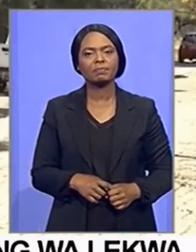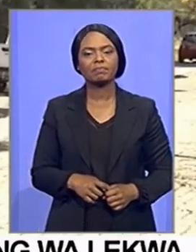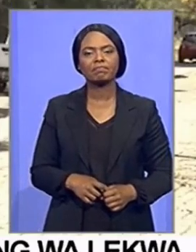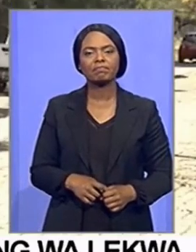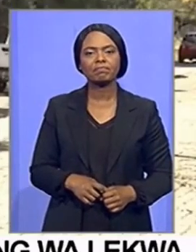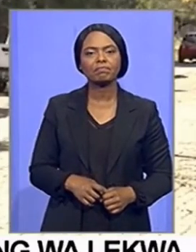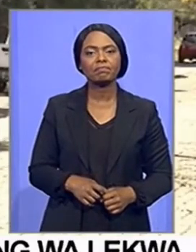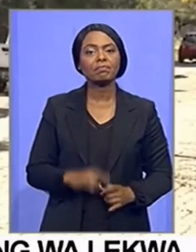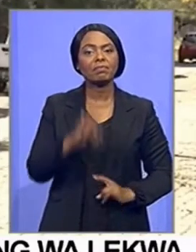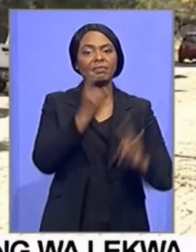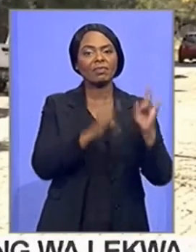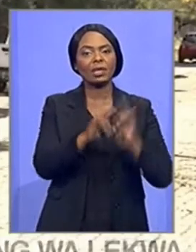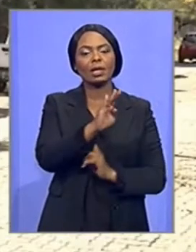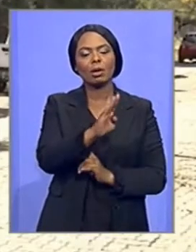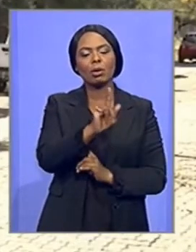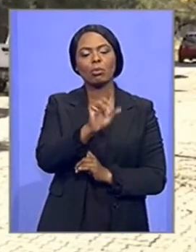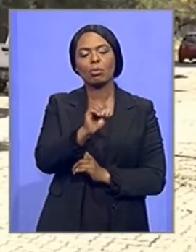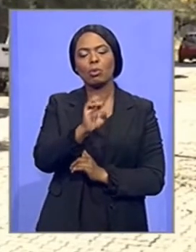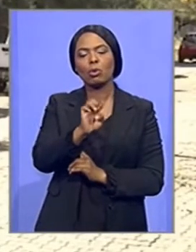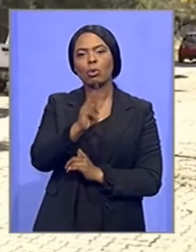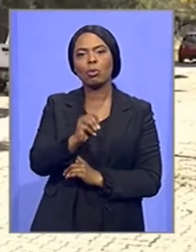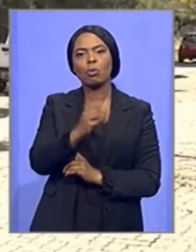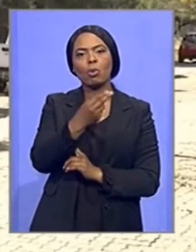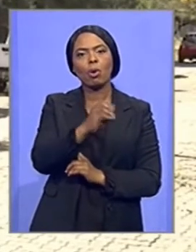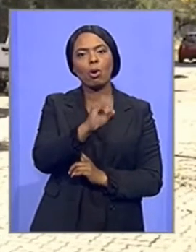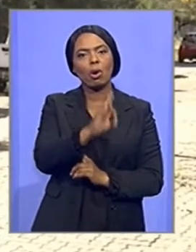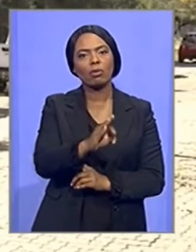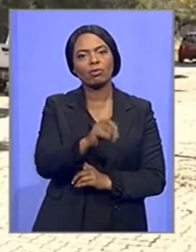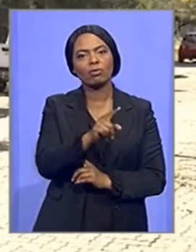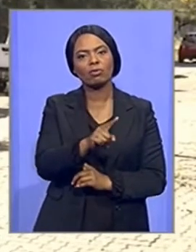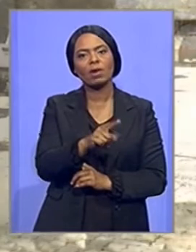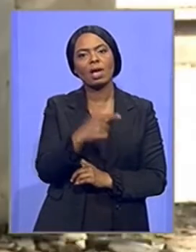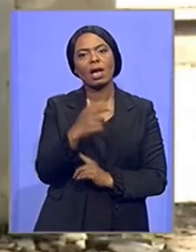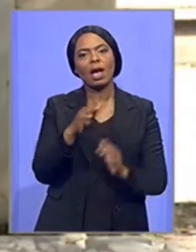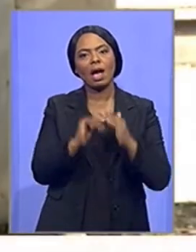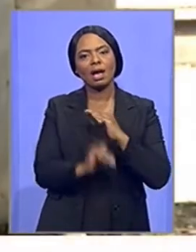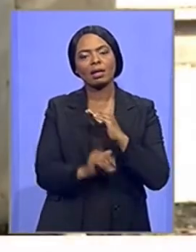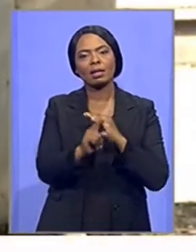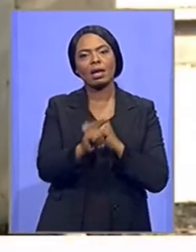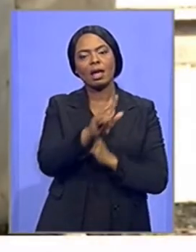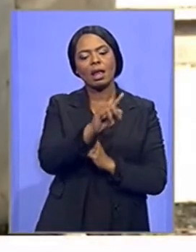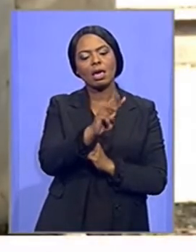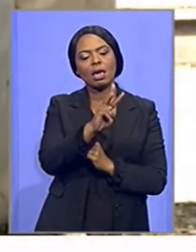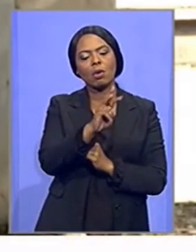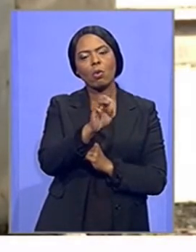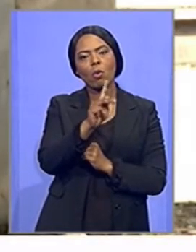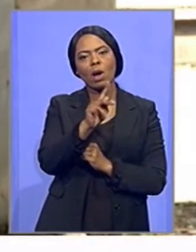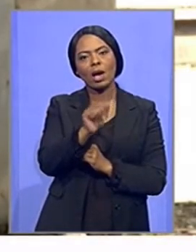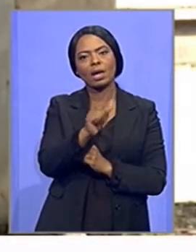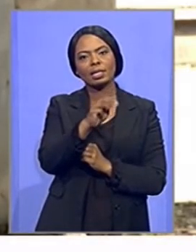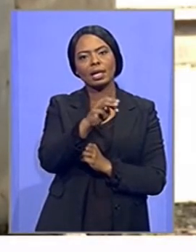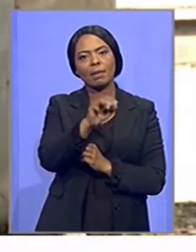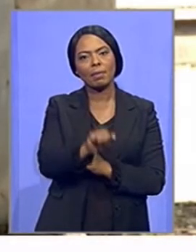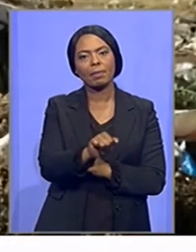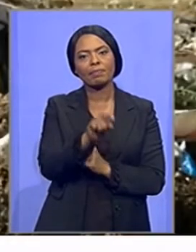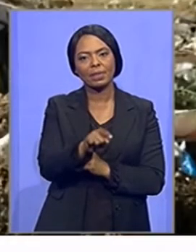Torotswana ya Bloemhof e welang ka fa tlase ga Mmasepala wa Lekwa Teemane e na le palogotlhe ya batho bao ba ka balelwang